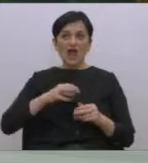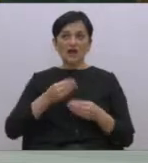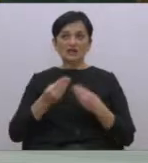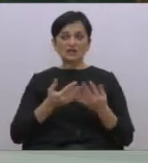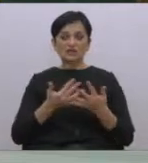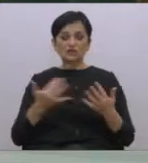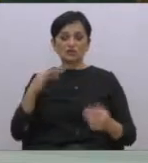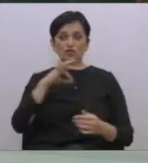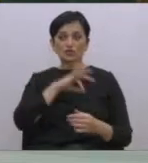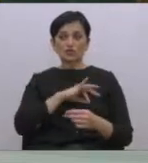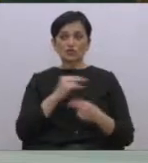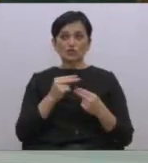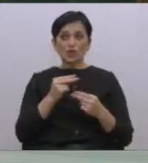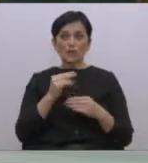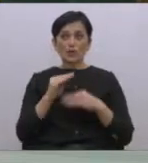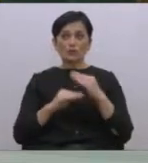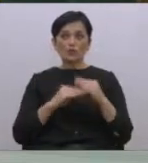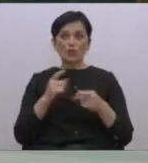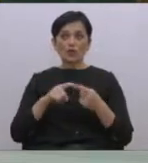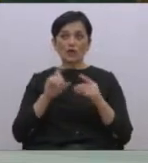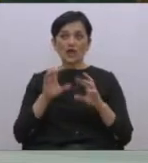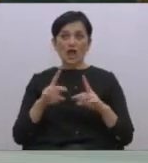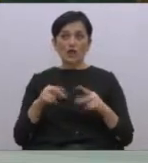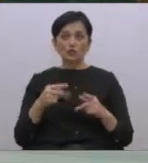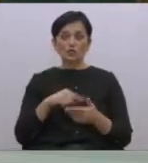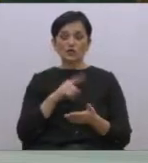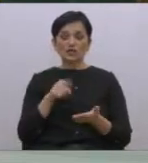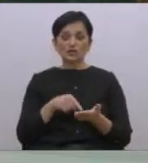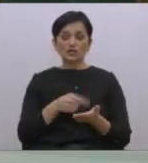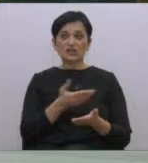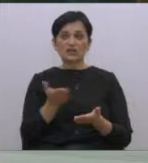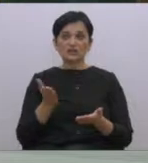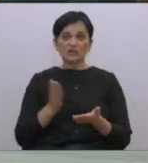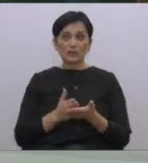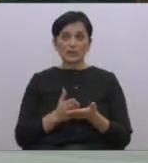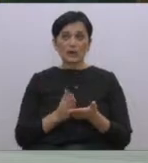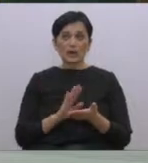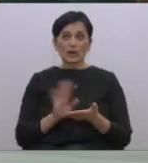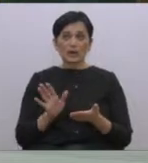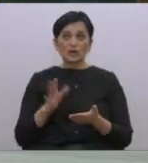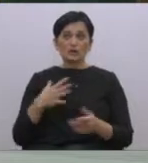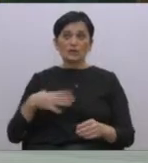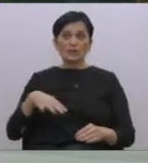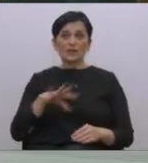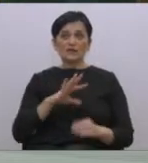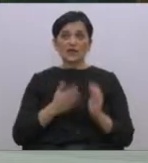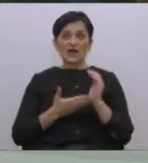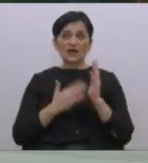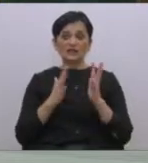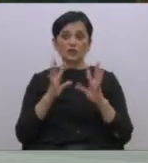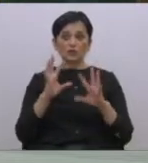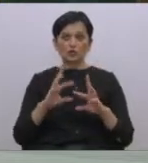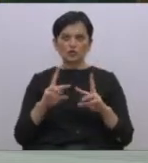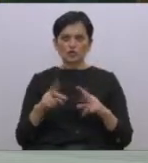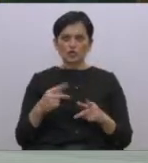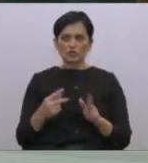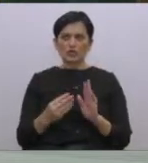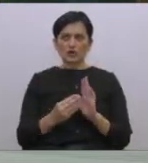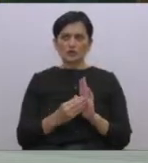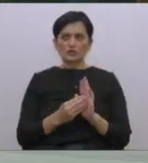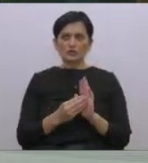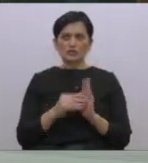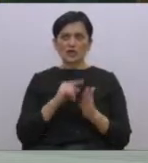მომგებიანი თამაშობების მოწყობის შესახებ განვითარდება კითხვები არ არის. საქართველოს დღის კოდექსში ცვლილების შეტანის